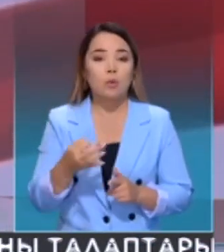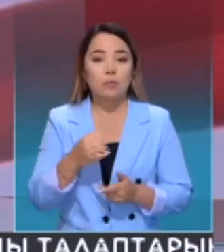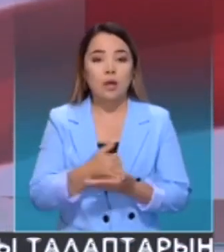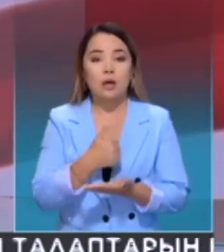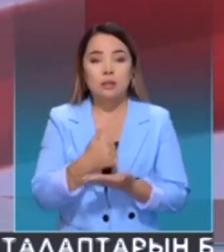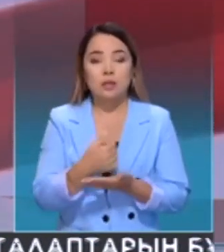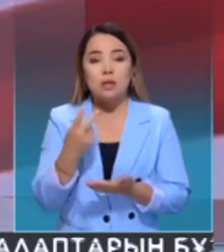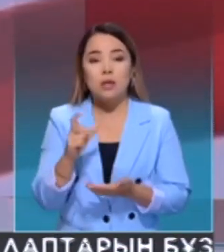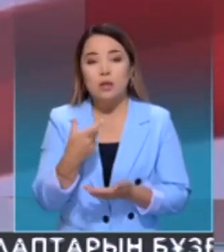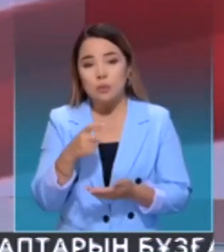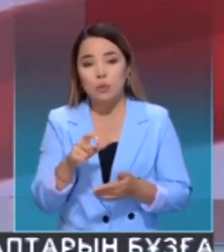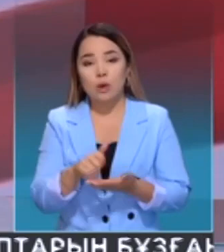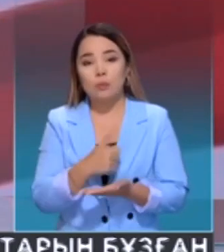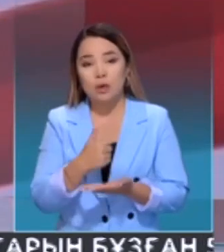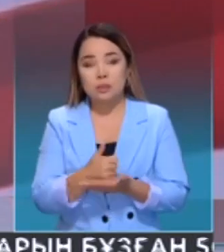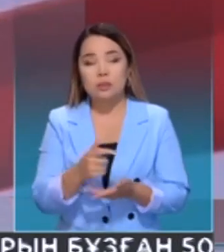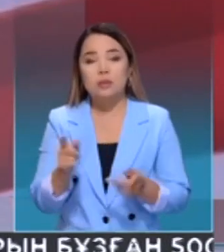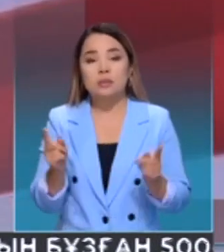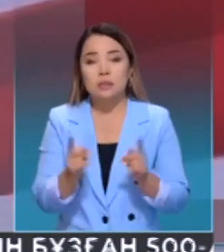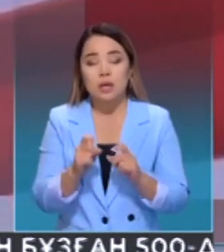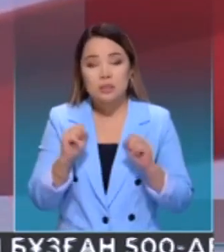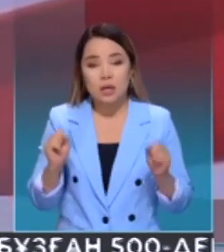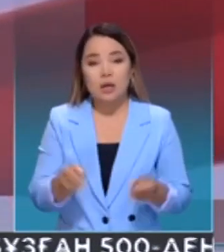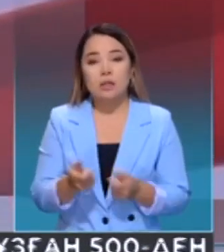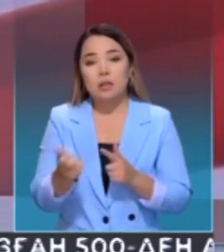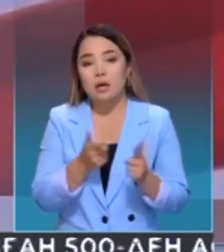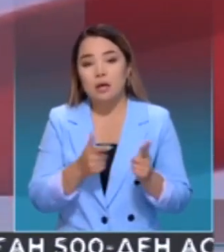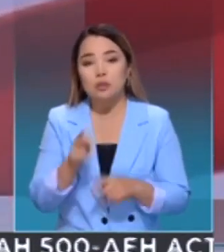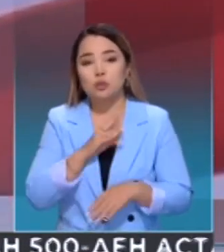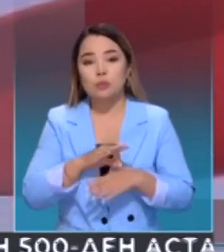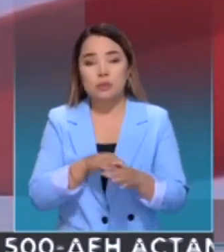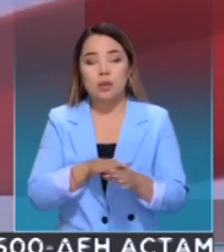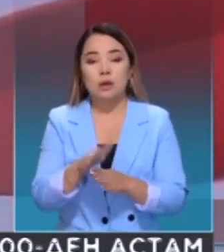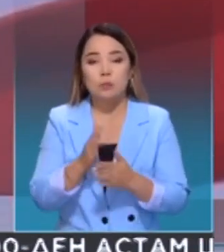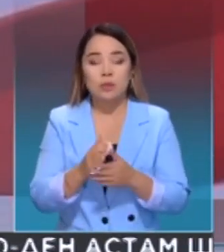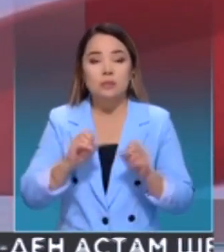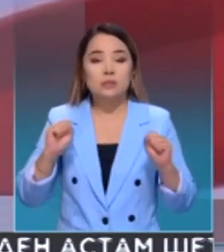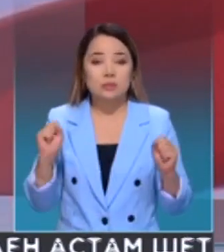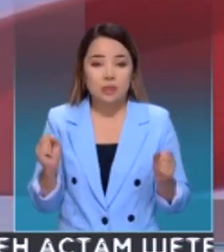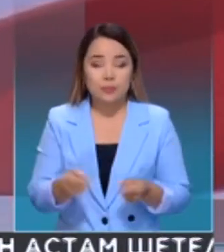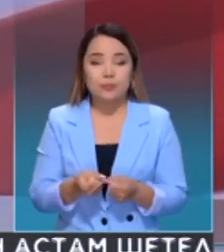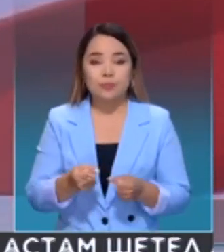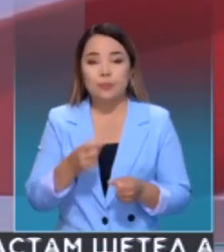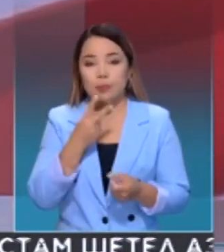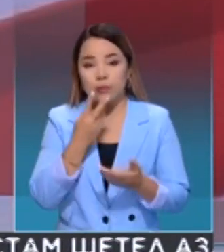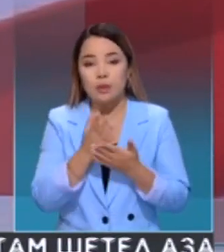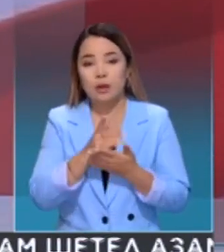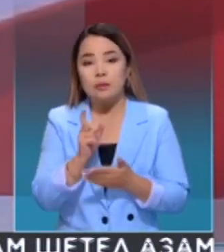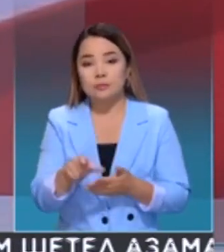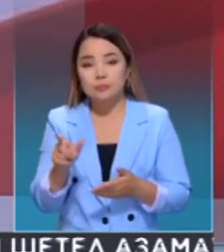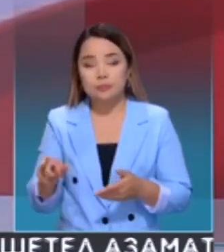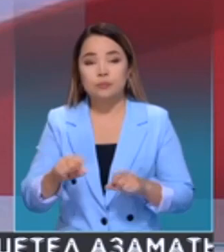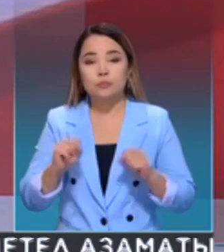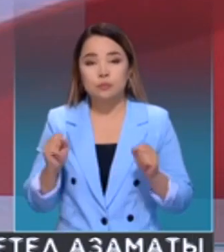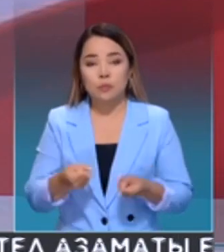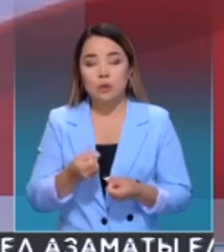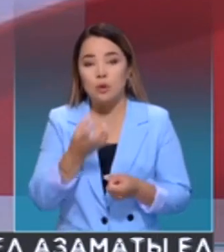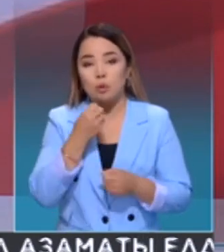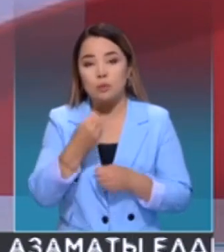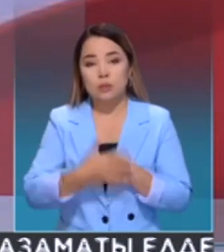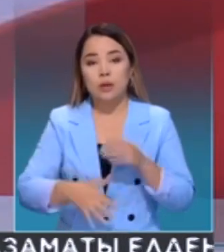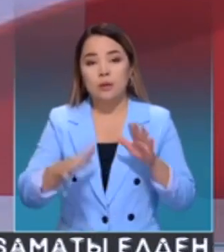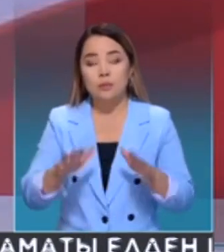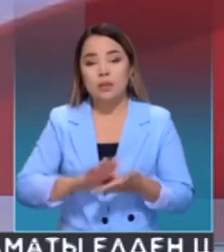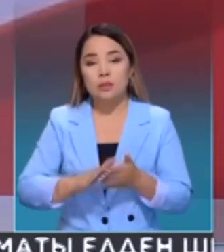әкімдігі мен Екібастұз басшылығы қысқа дайындық барысымен таныстырды. Қақаған суықта сыр беріп, азаматтарды жауратқан жылу